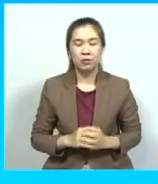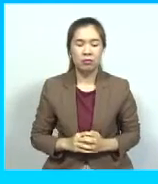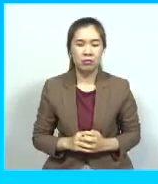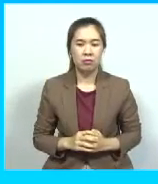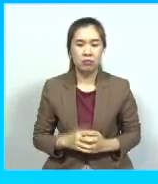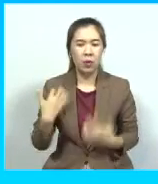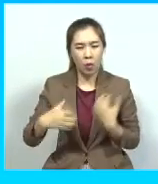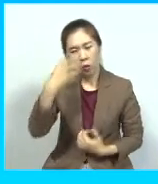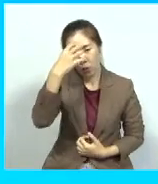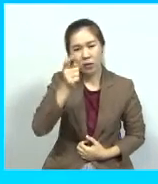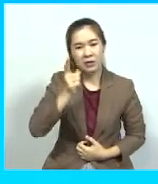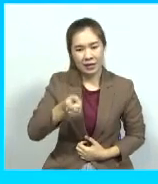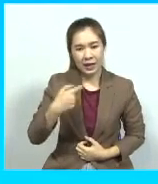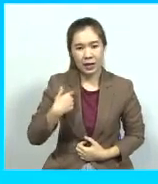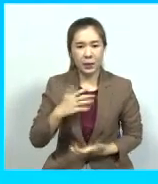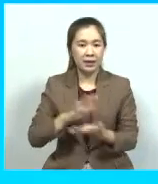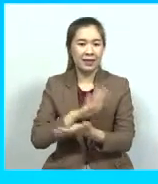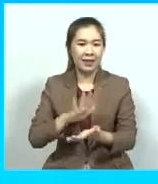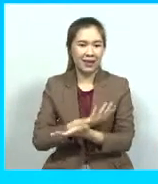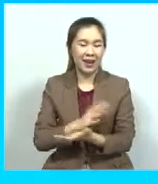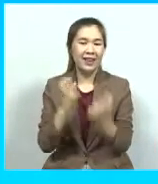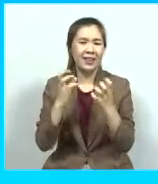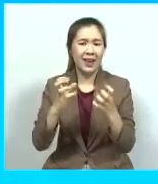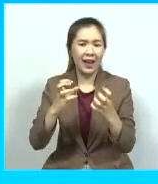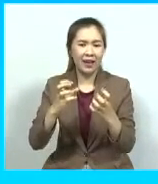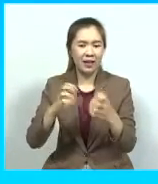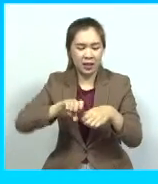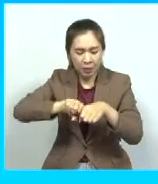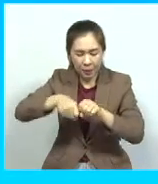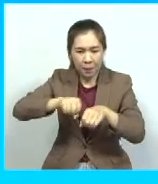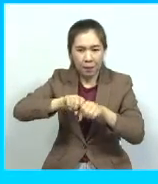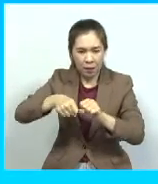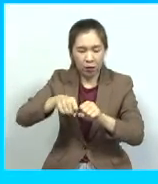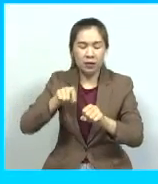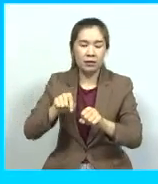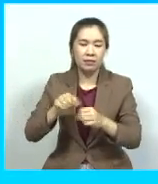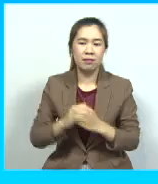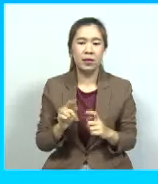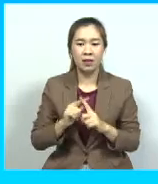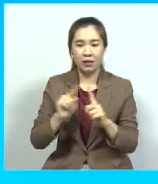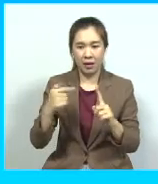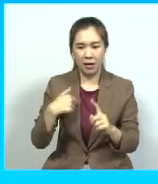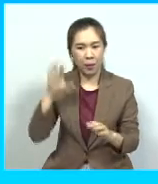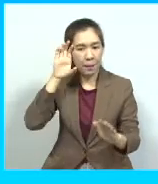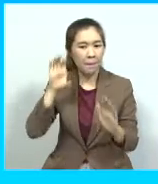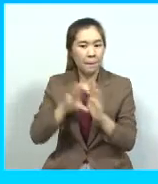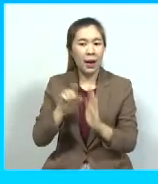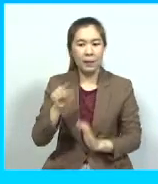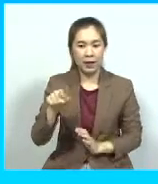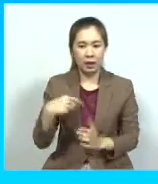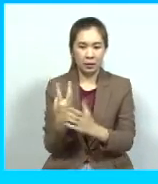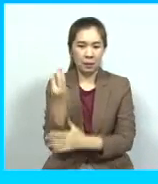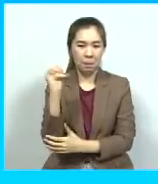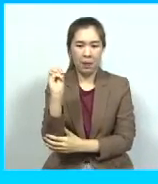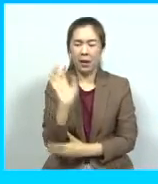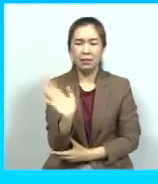ว่ามีอารมณ์โมโหจริงก็เลยหยิบกระดาษแข็งที่ม้วนอยู่ภายในรถมาขู่นักท่องเที่ยวแต่ยืนยันว่าภาพที่เราเห็นกันเนี่ยไม่